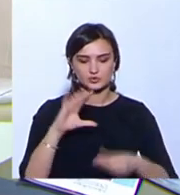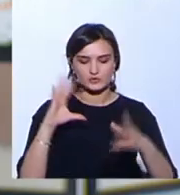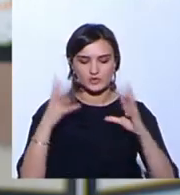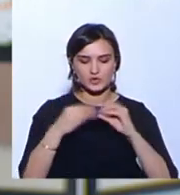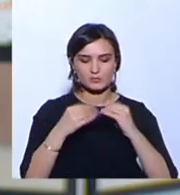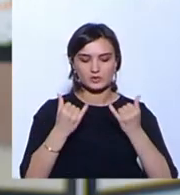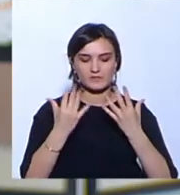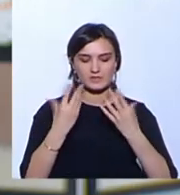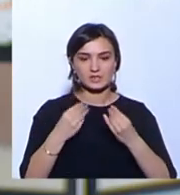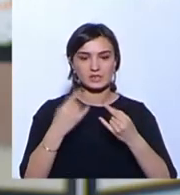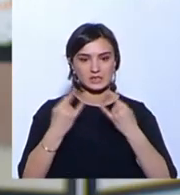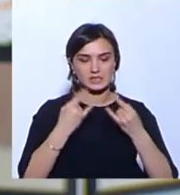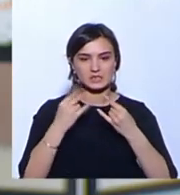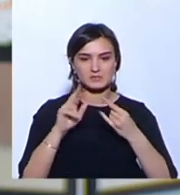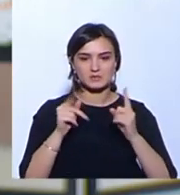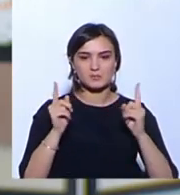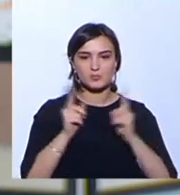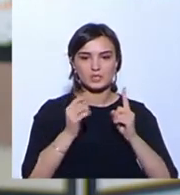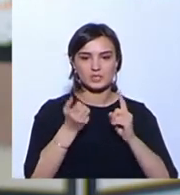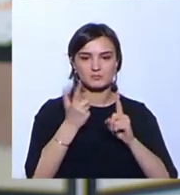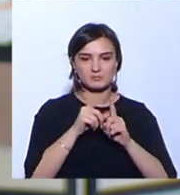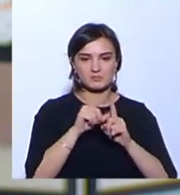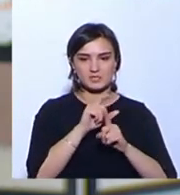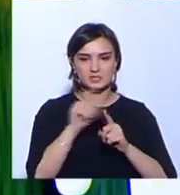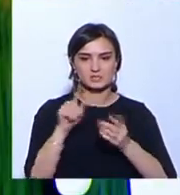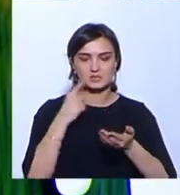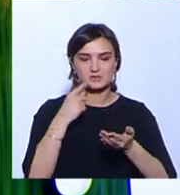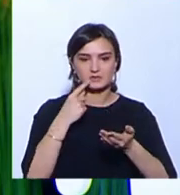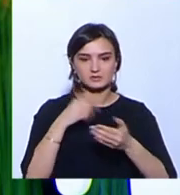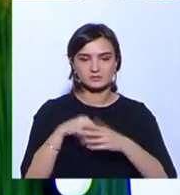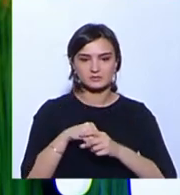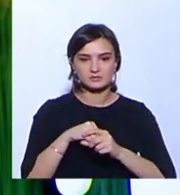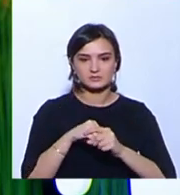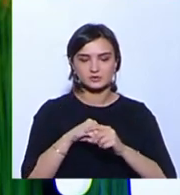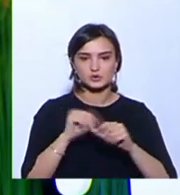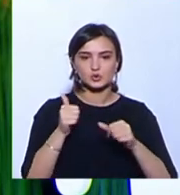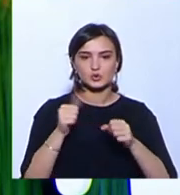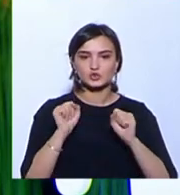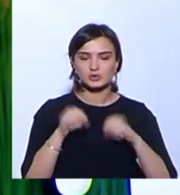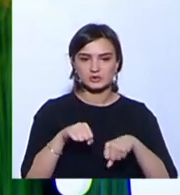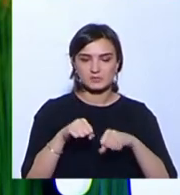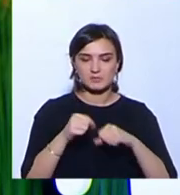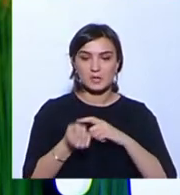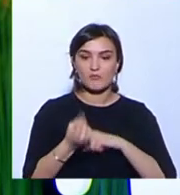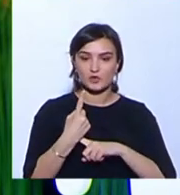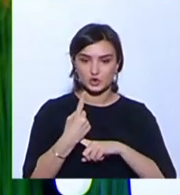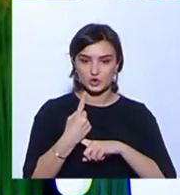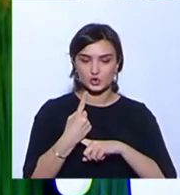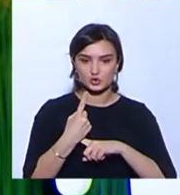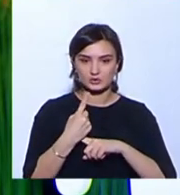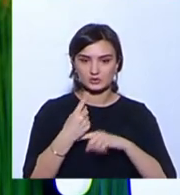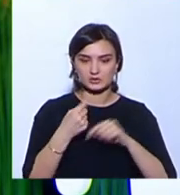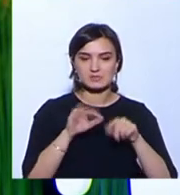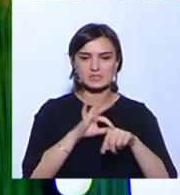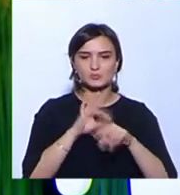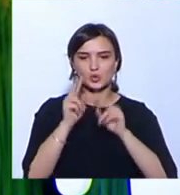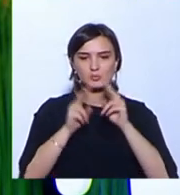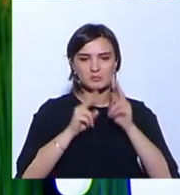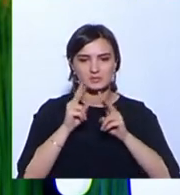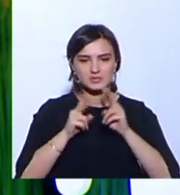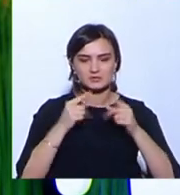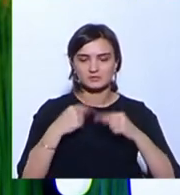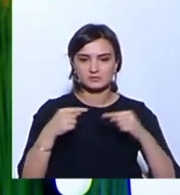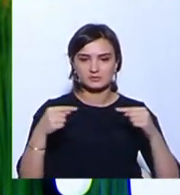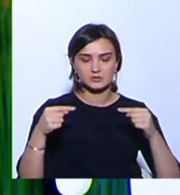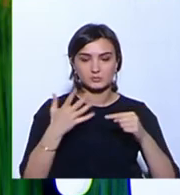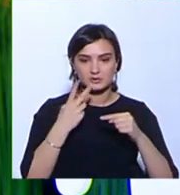შევაჯამოთ დღევანდელი გადაცემა და სულ მოკლე რამდენიმე ფრაზით ვთქვათ, როგორ შეიძლება აღმოვაჩინოთ, გარდა იმ სიმპტომებისა და ნიშნებისა,